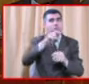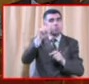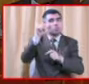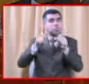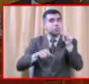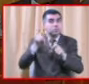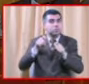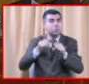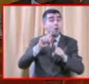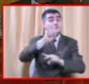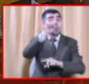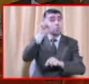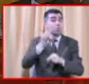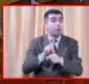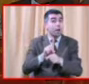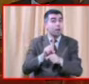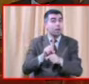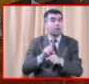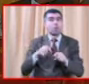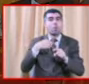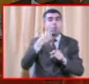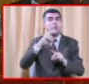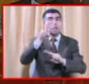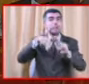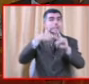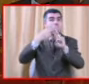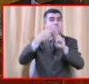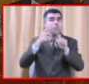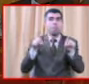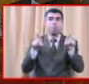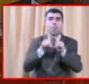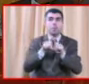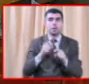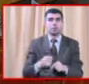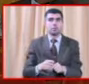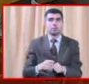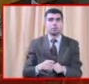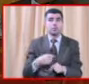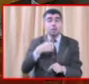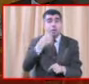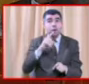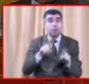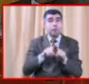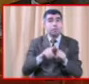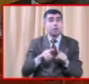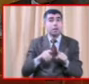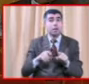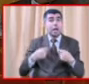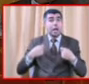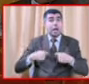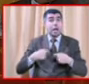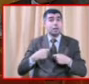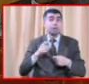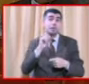شروط طرح السؤال وشروط التعقيب. السيدة الرئيسة كجمولة أبي